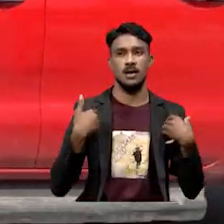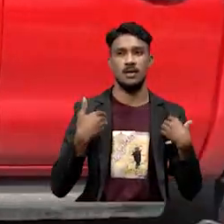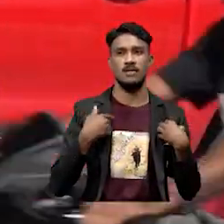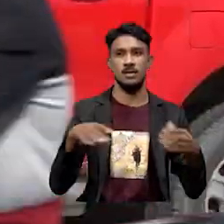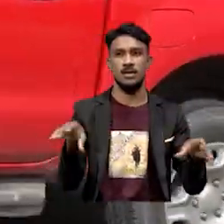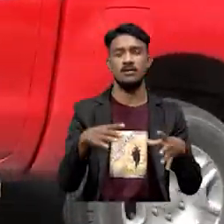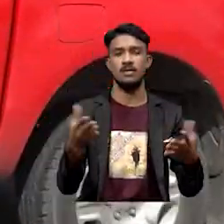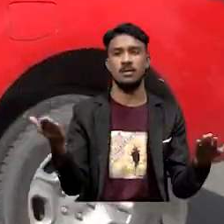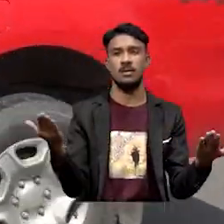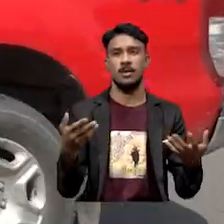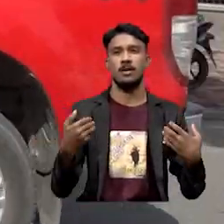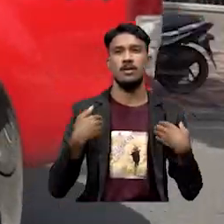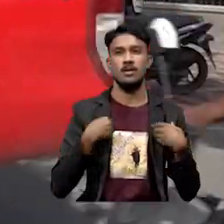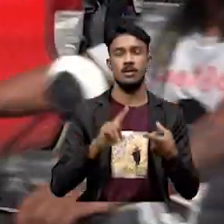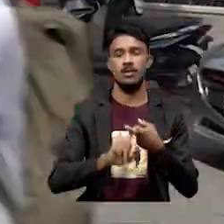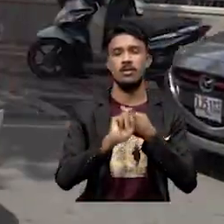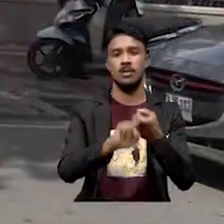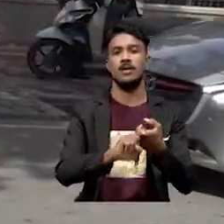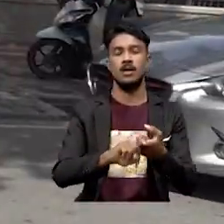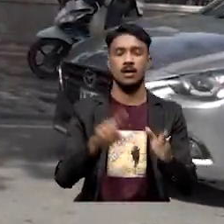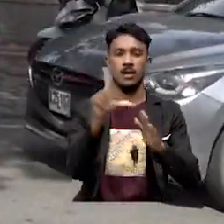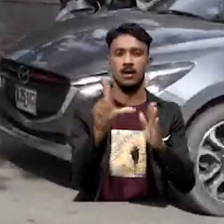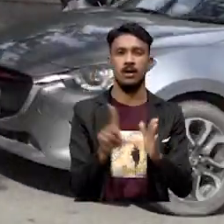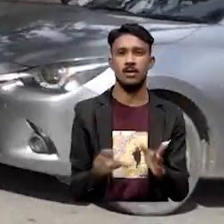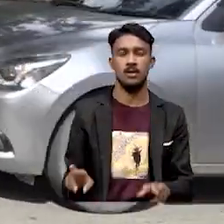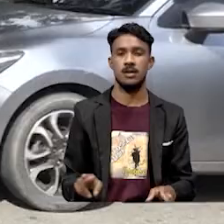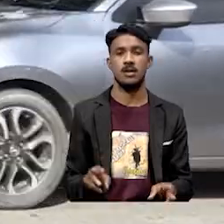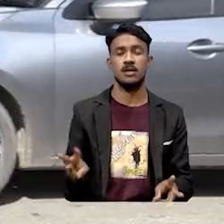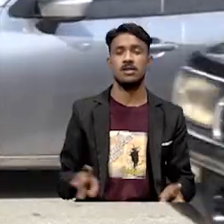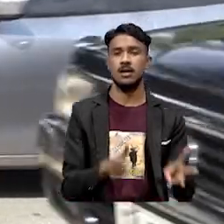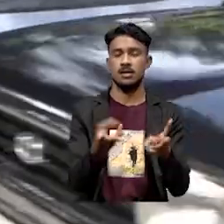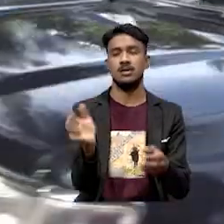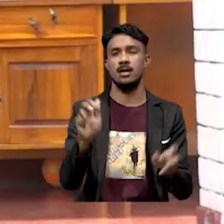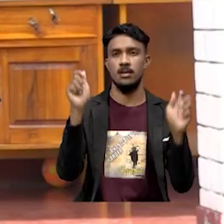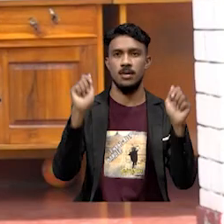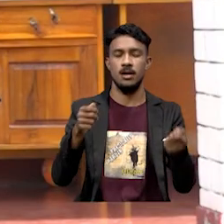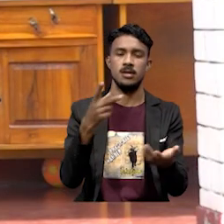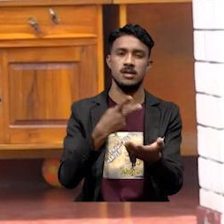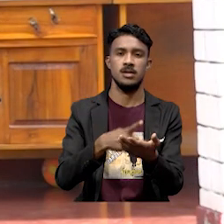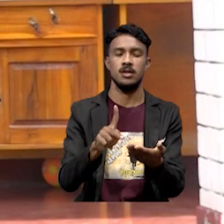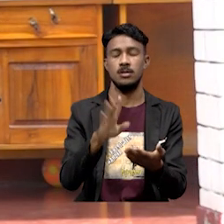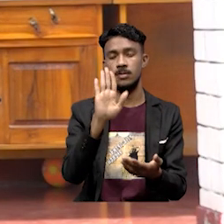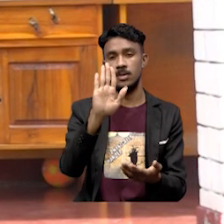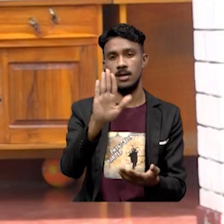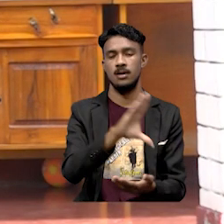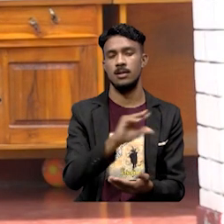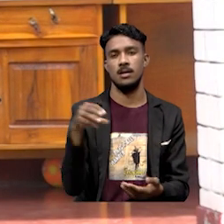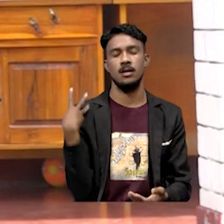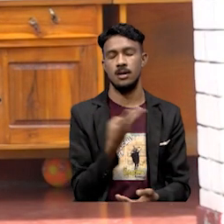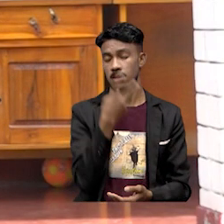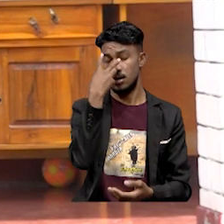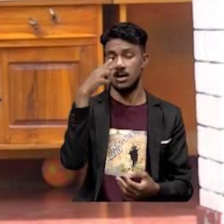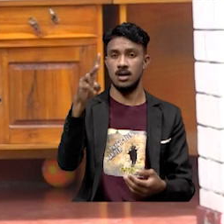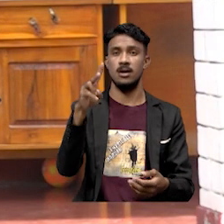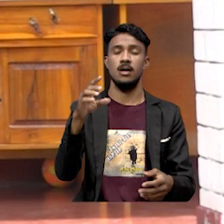nebe liga ho kodi westrada nene ya. Kari sira bele aplika multa ba ida deh. Mas durante nene itahare polisi